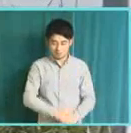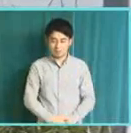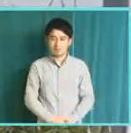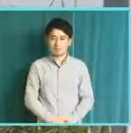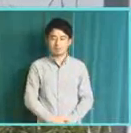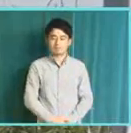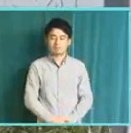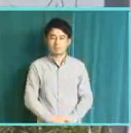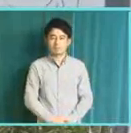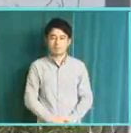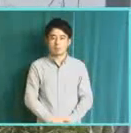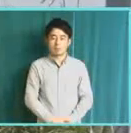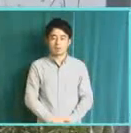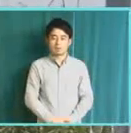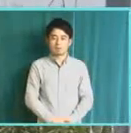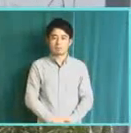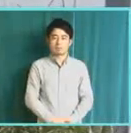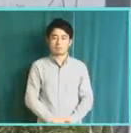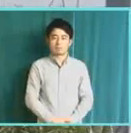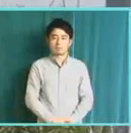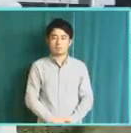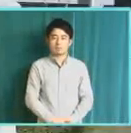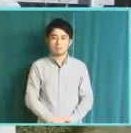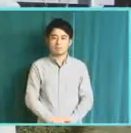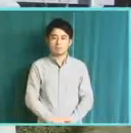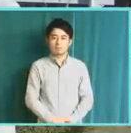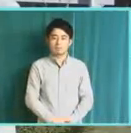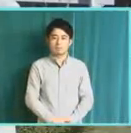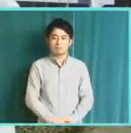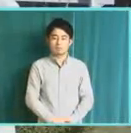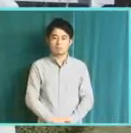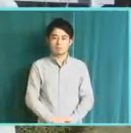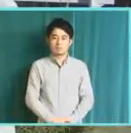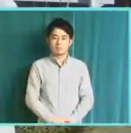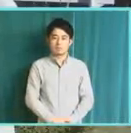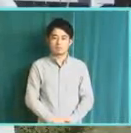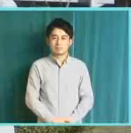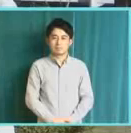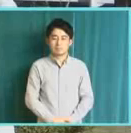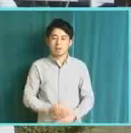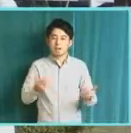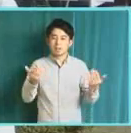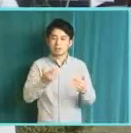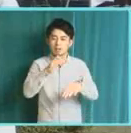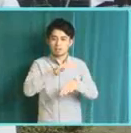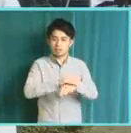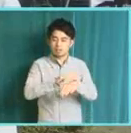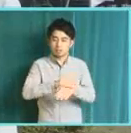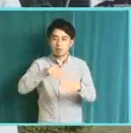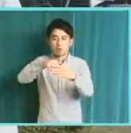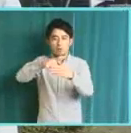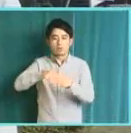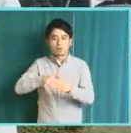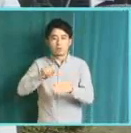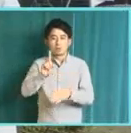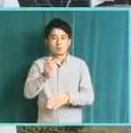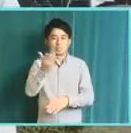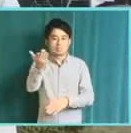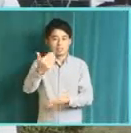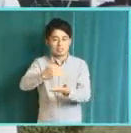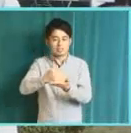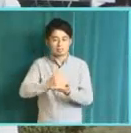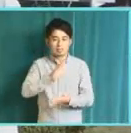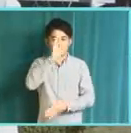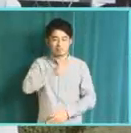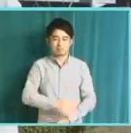して来てもらいたいと思います。 このナースメイトさんの働き方、そしてお給料などはどうなってる